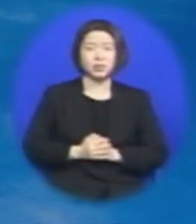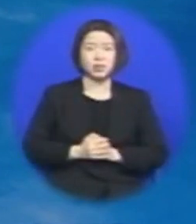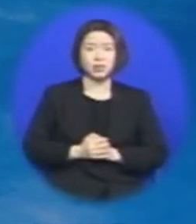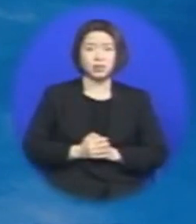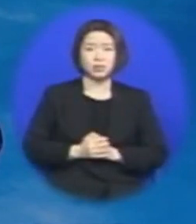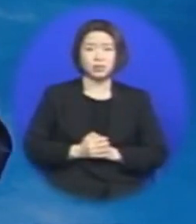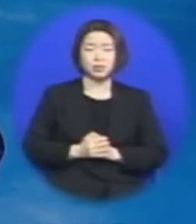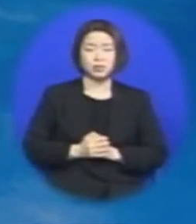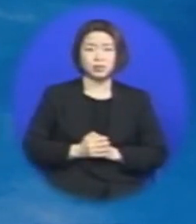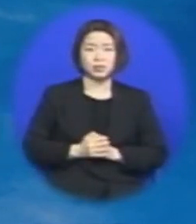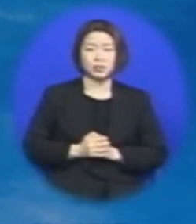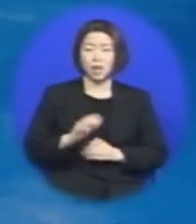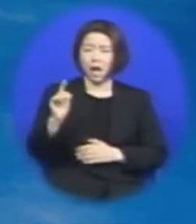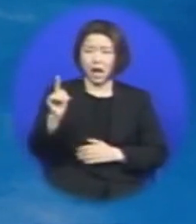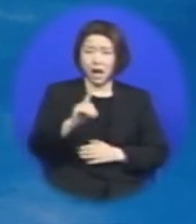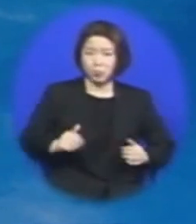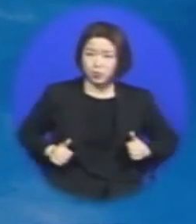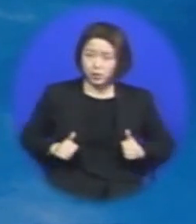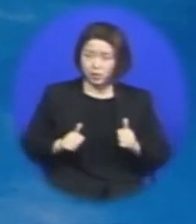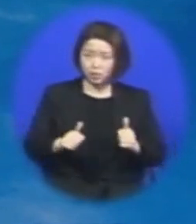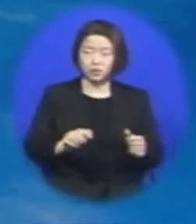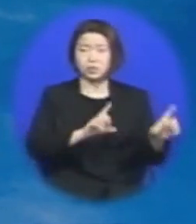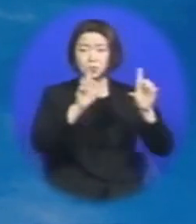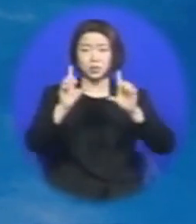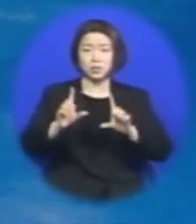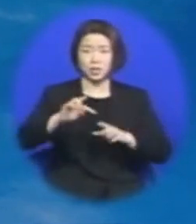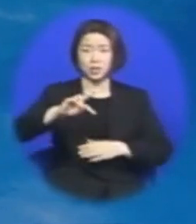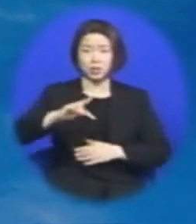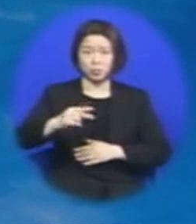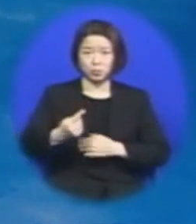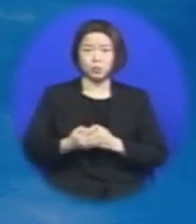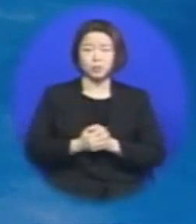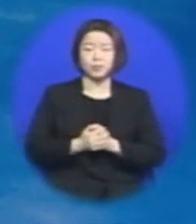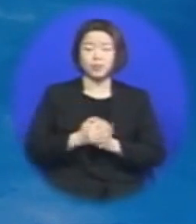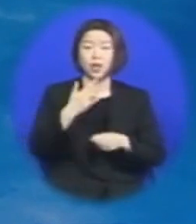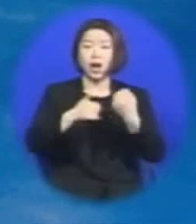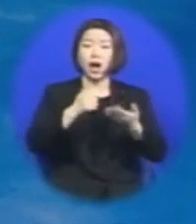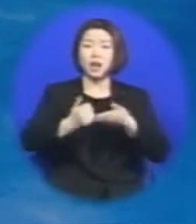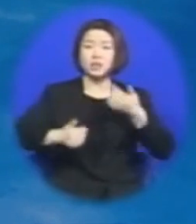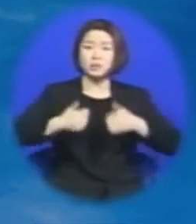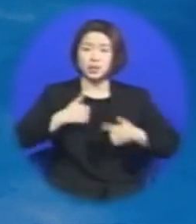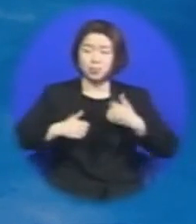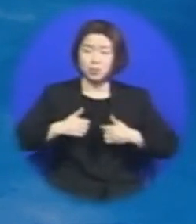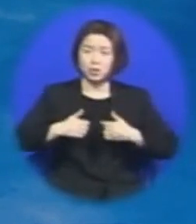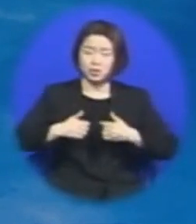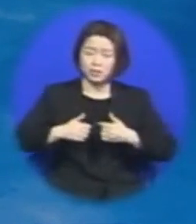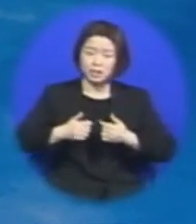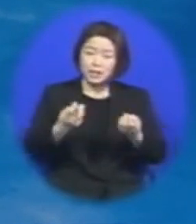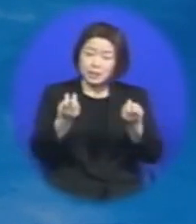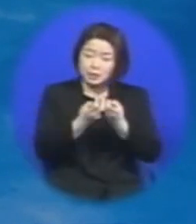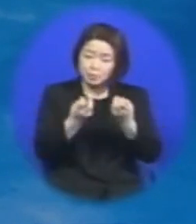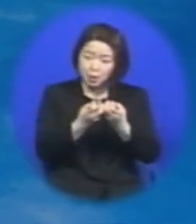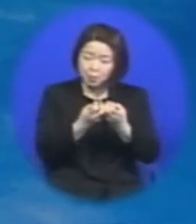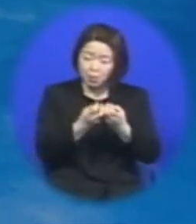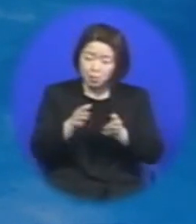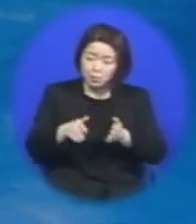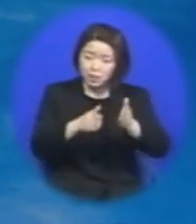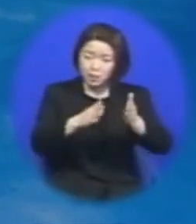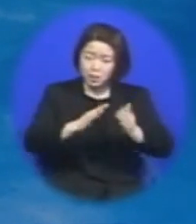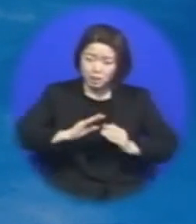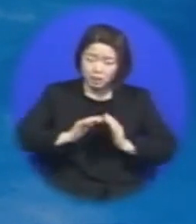됩니다 아무리 열심히 살아도 하나님이 기뻐하시는 패턴으로 살지 못하면